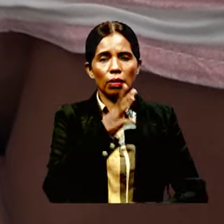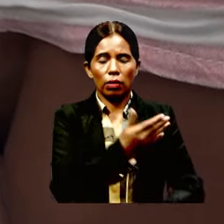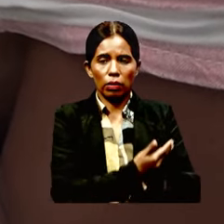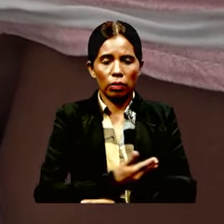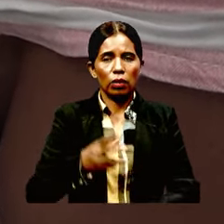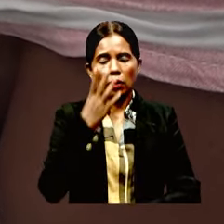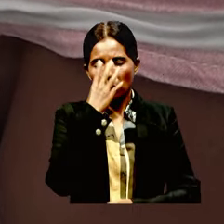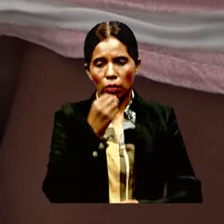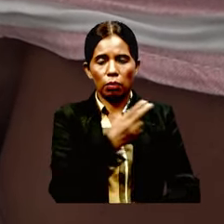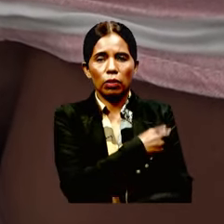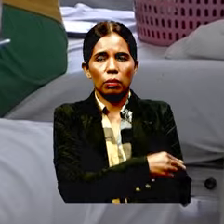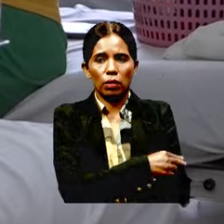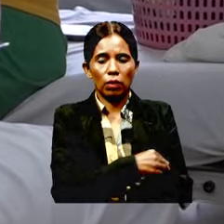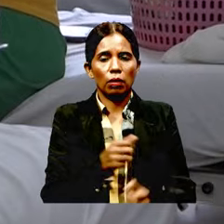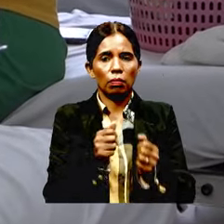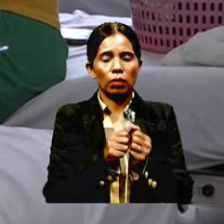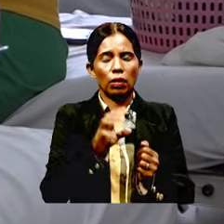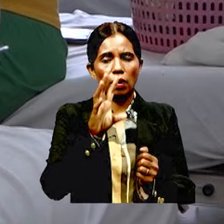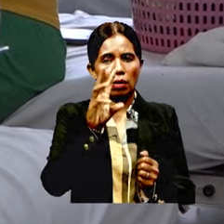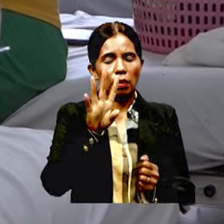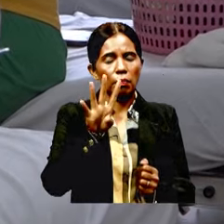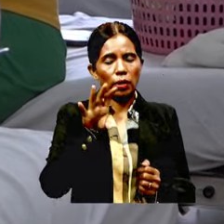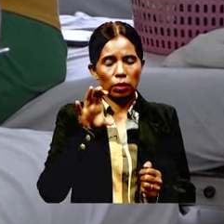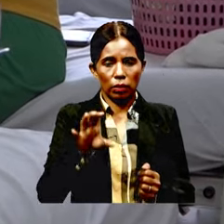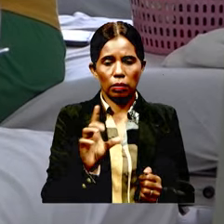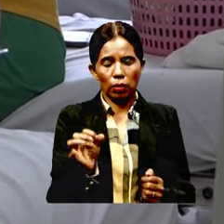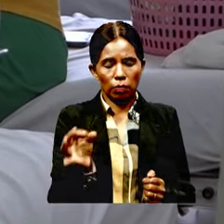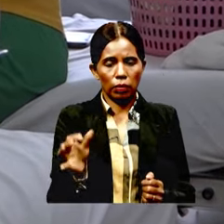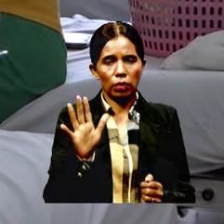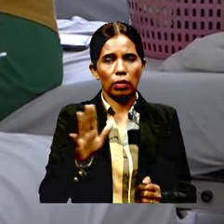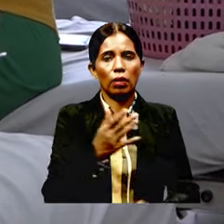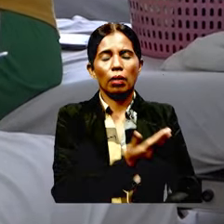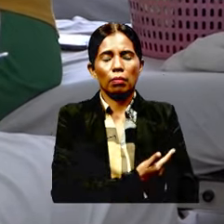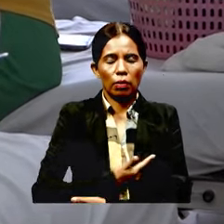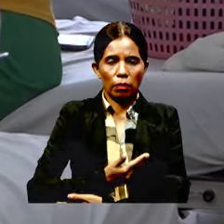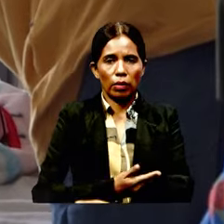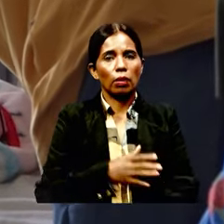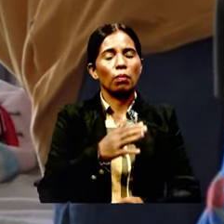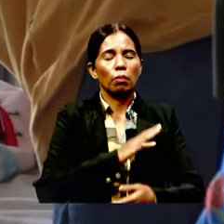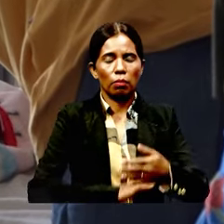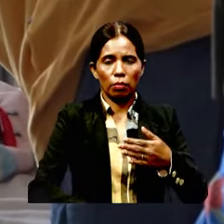maternidade hamutuk atu sat sianulu resin tolu total bebe moris atu sat walunulu resin hat